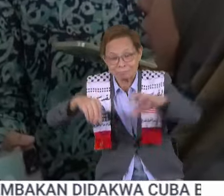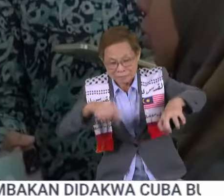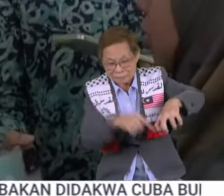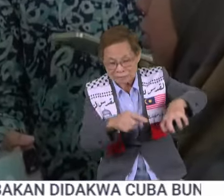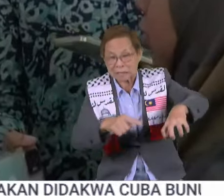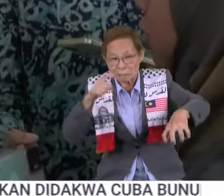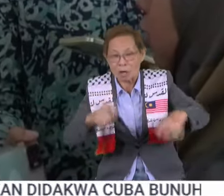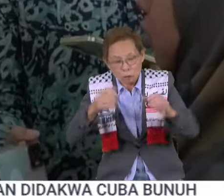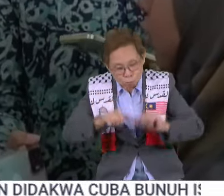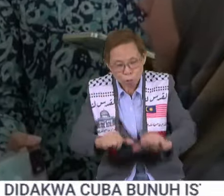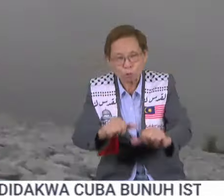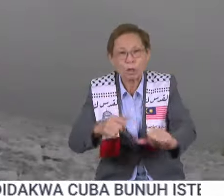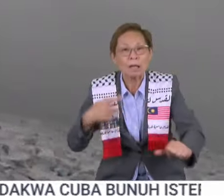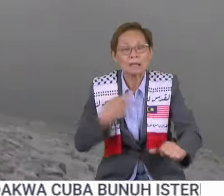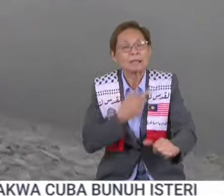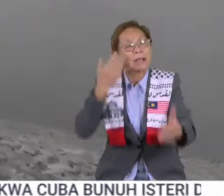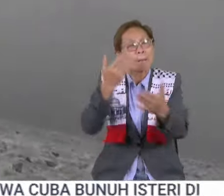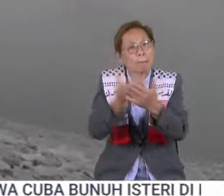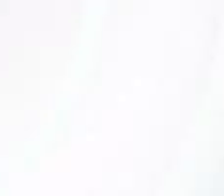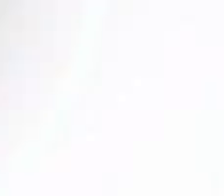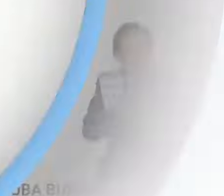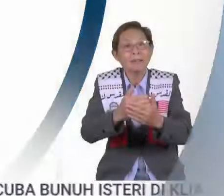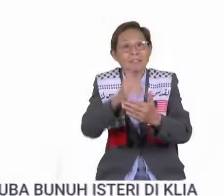satu kadar yang lebih selesa.